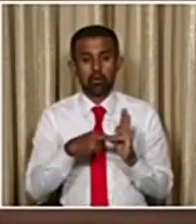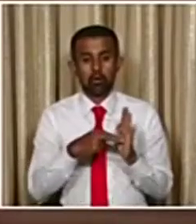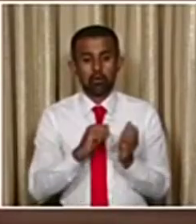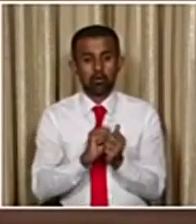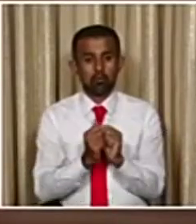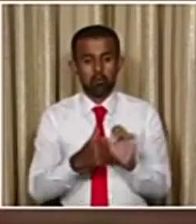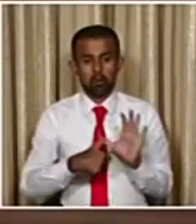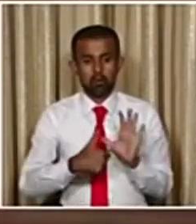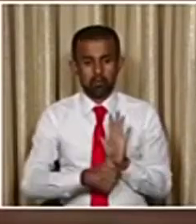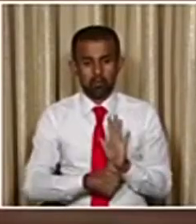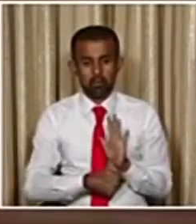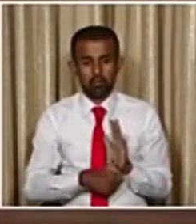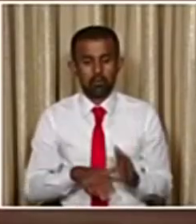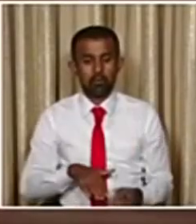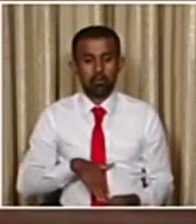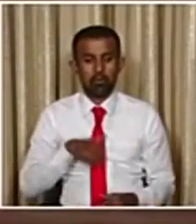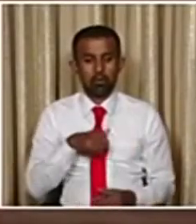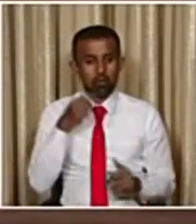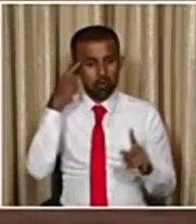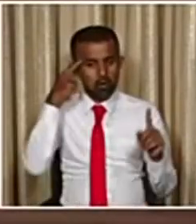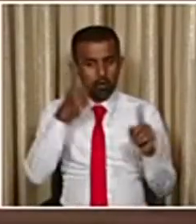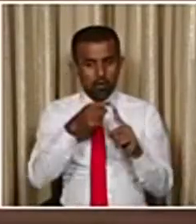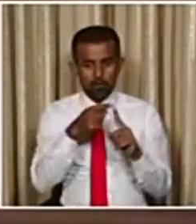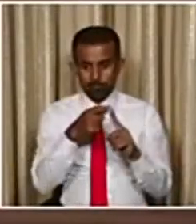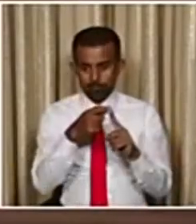කන්වර්ෂන් බිල් එක මේකේ ප්‍රධානම අරමුණ